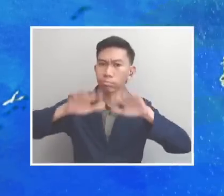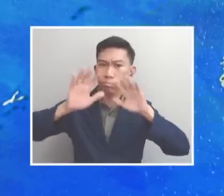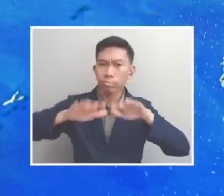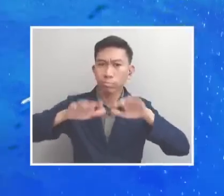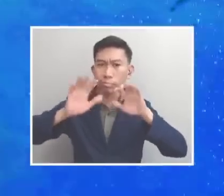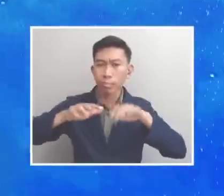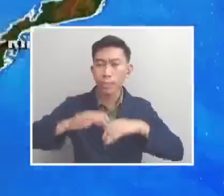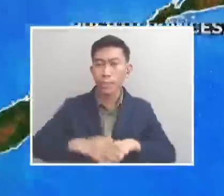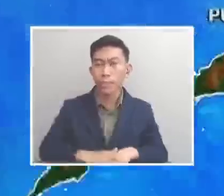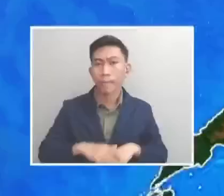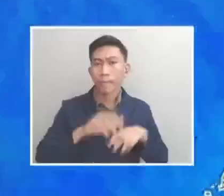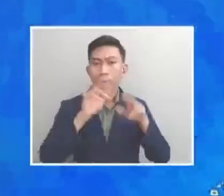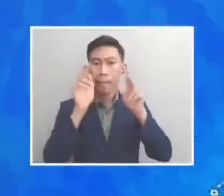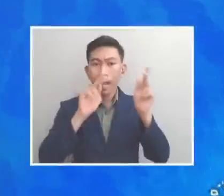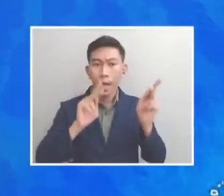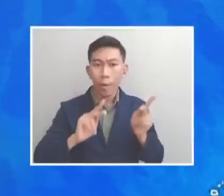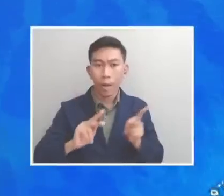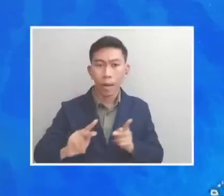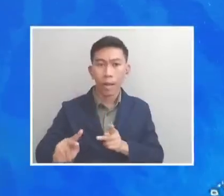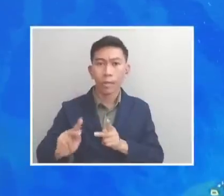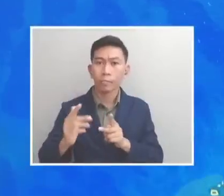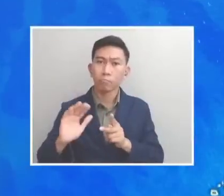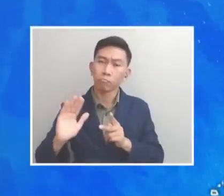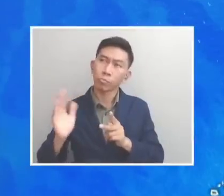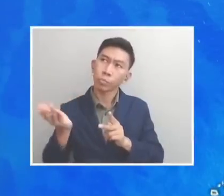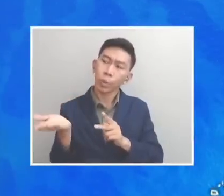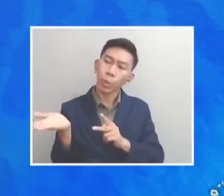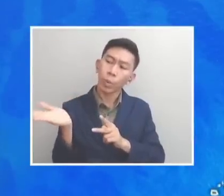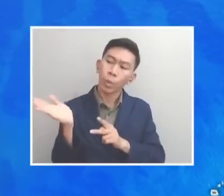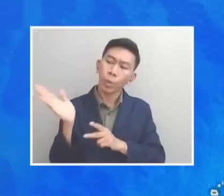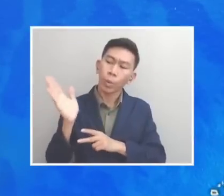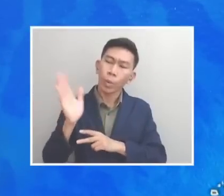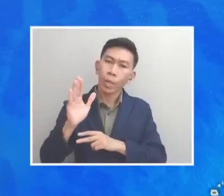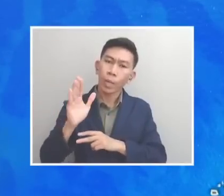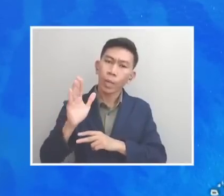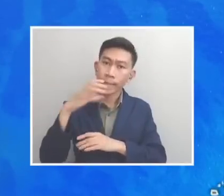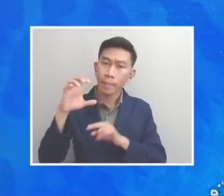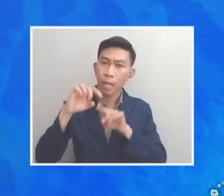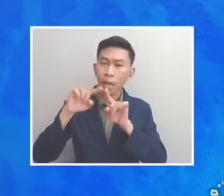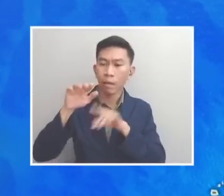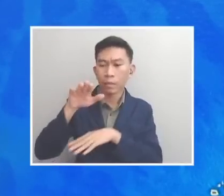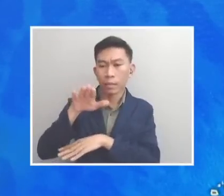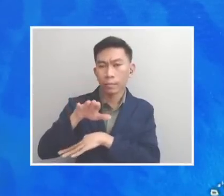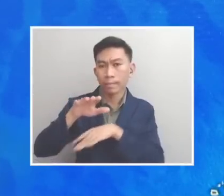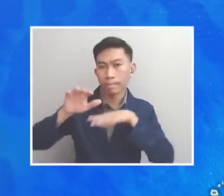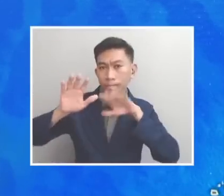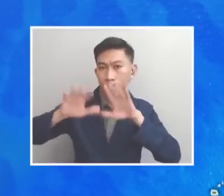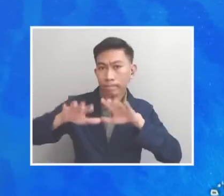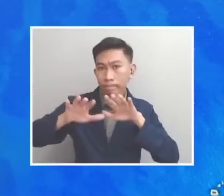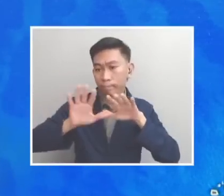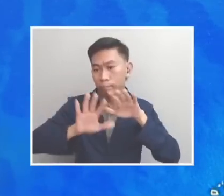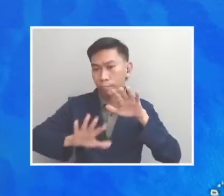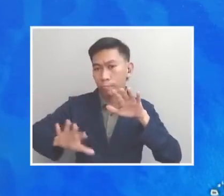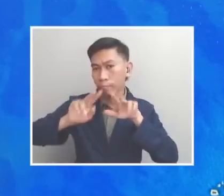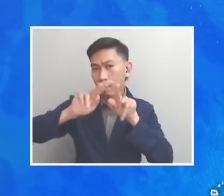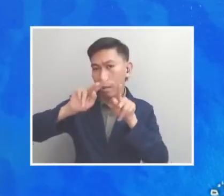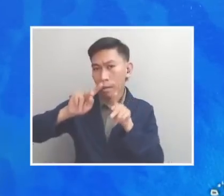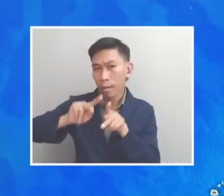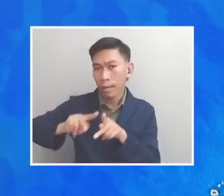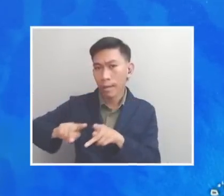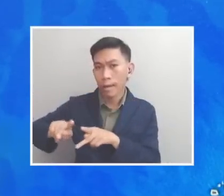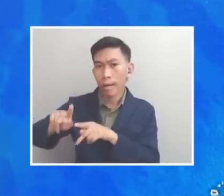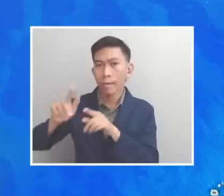naman, maaraw po hanggang tanghali pero bandang hapon may aasang pag-ulan sa halos buong probinsya na mawawala rin bago